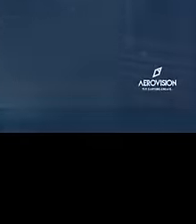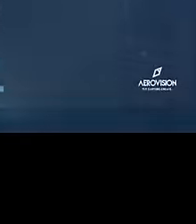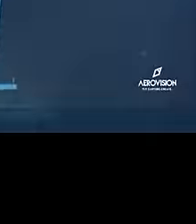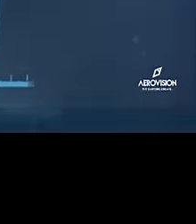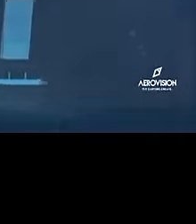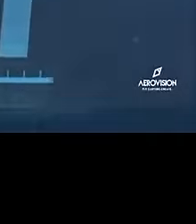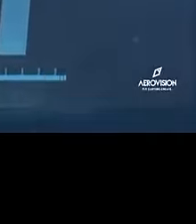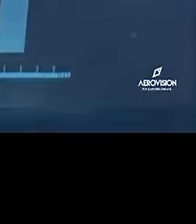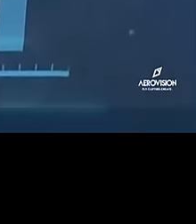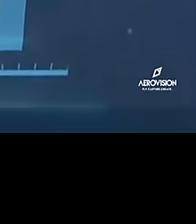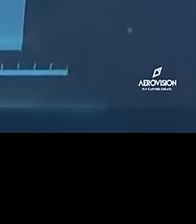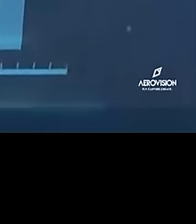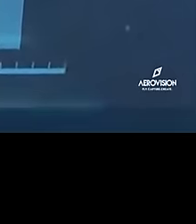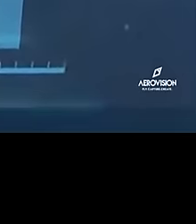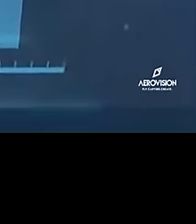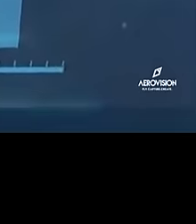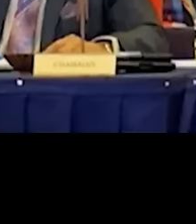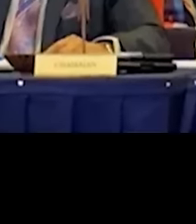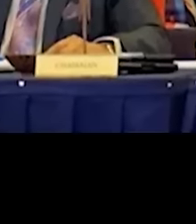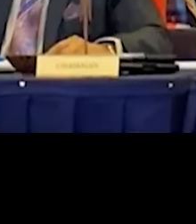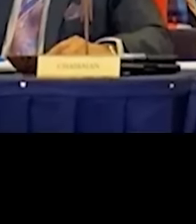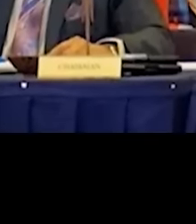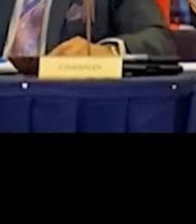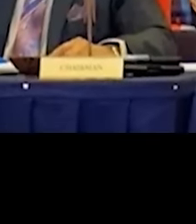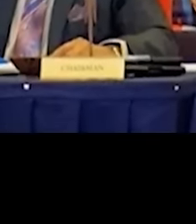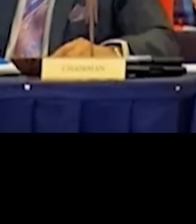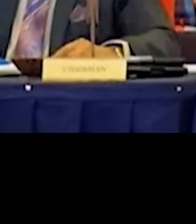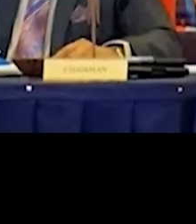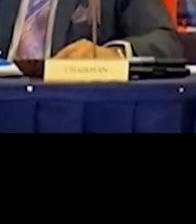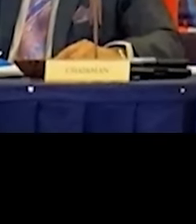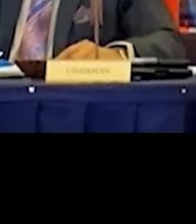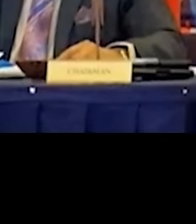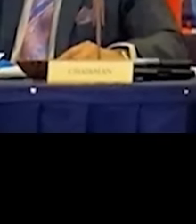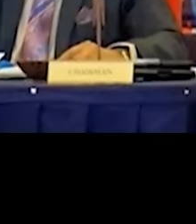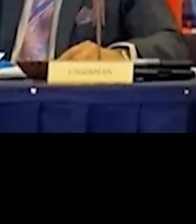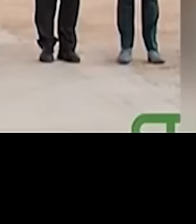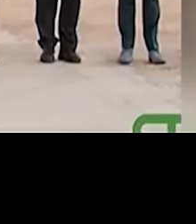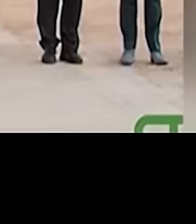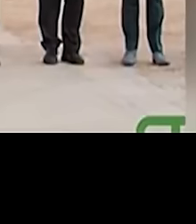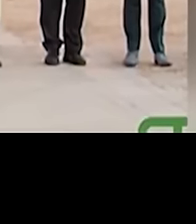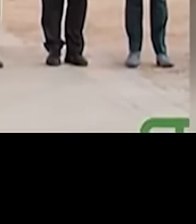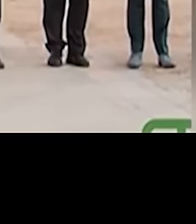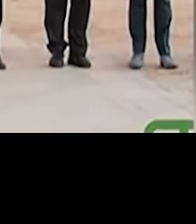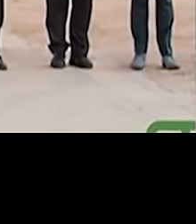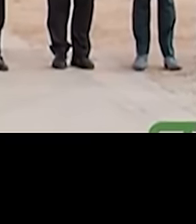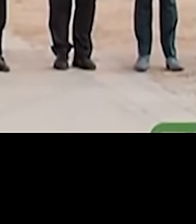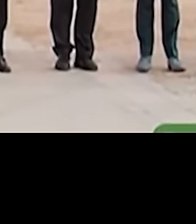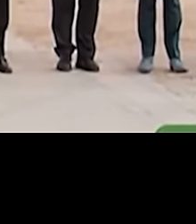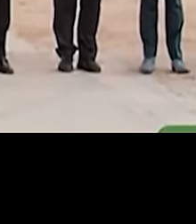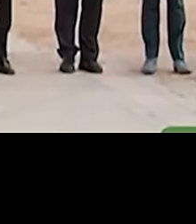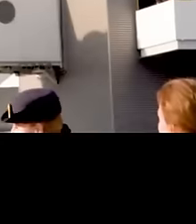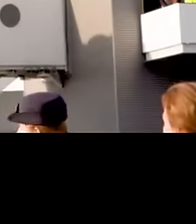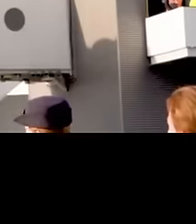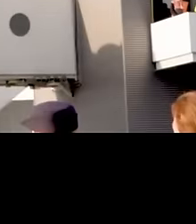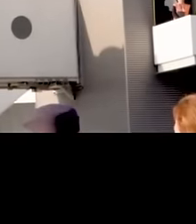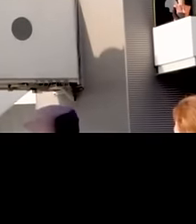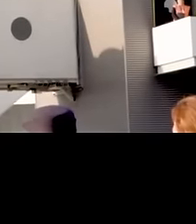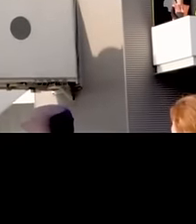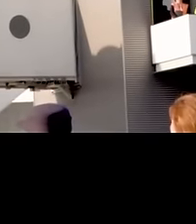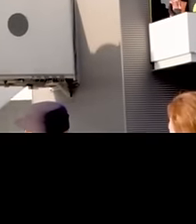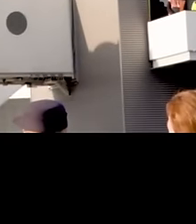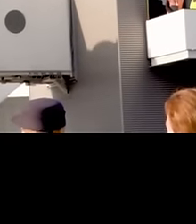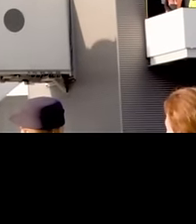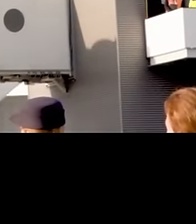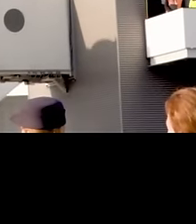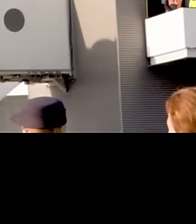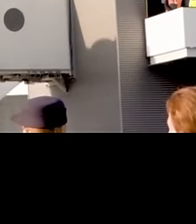zijn behaald en het buitenlands beleid heeft ervoor gezorgd dat de internationale reputatie van Suriname